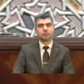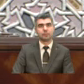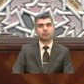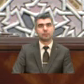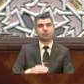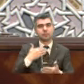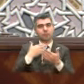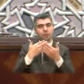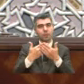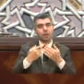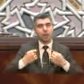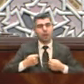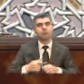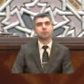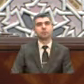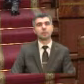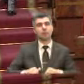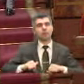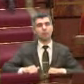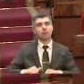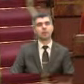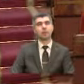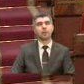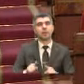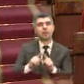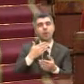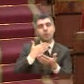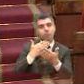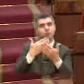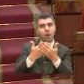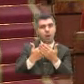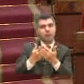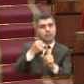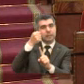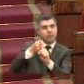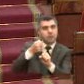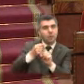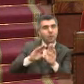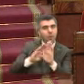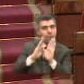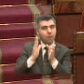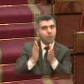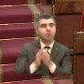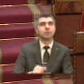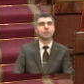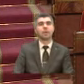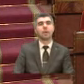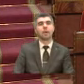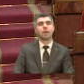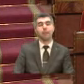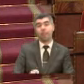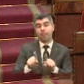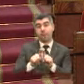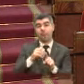شكرا السيد الرئيس. السيد الوزير، نشكركم على المجهودات المبذولة في هذا المجال. احنا عندنا نثير انتباهكم لان الهدف